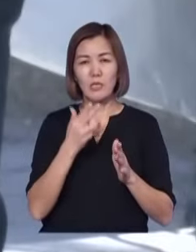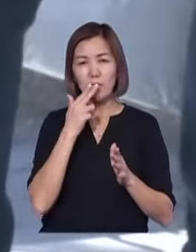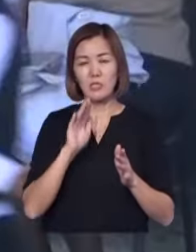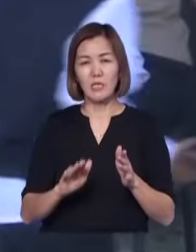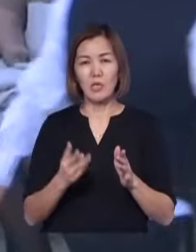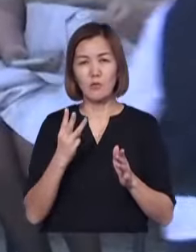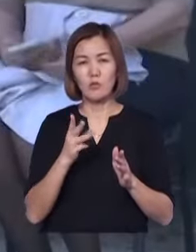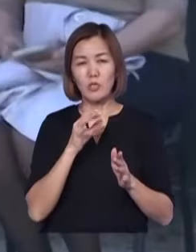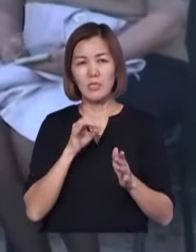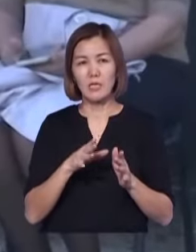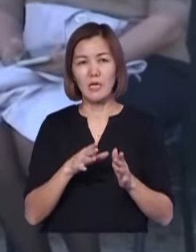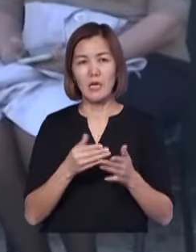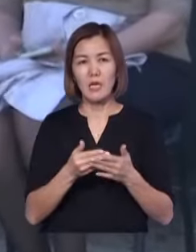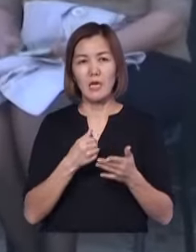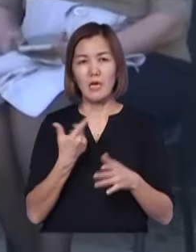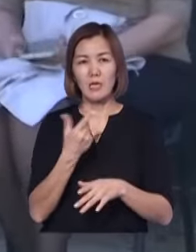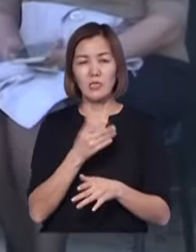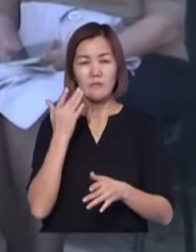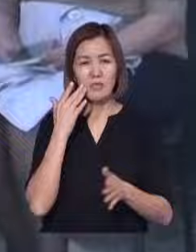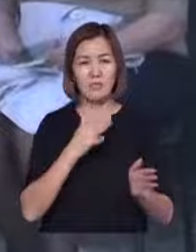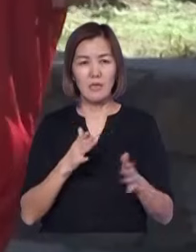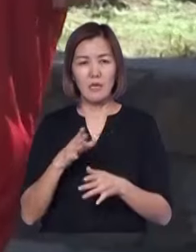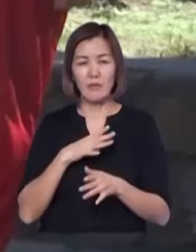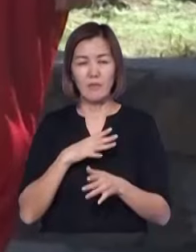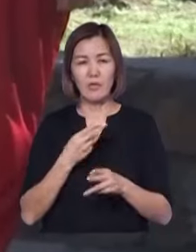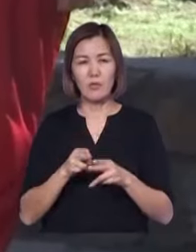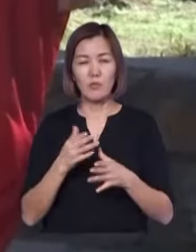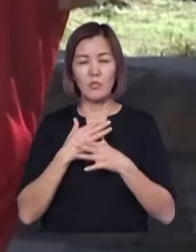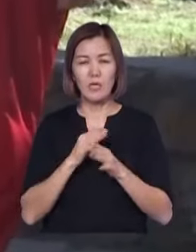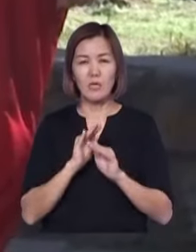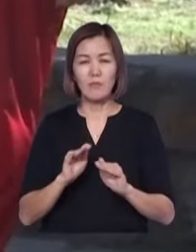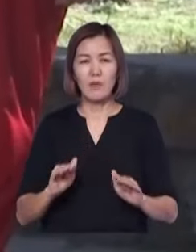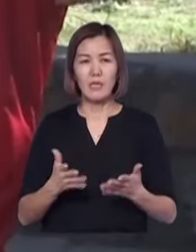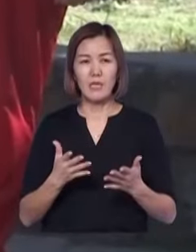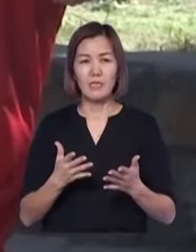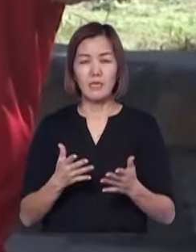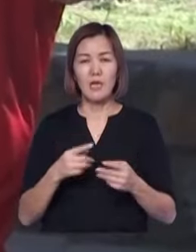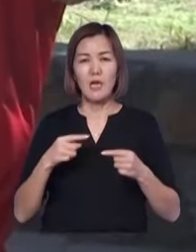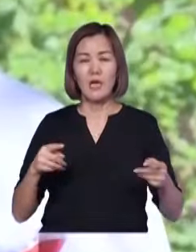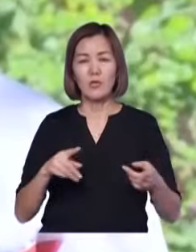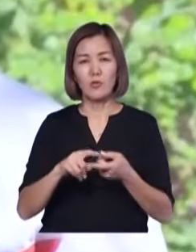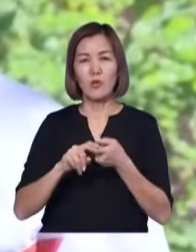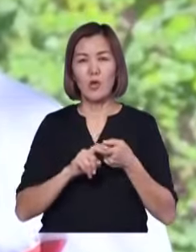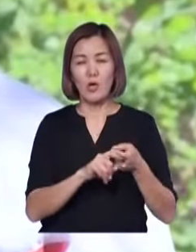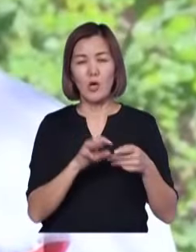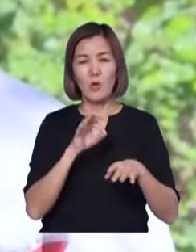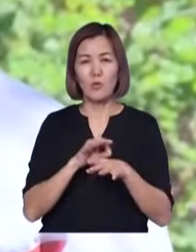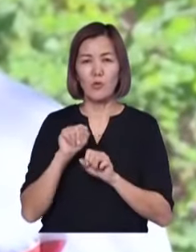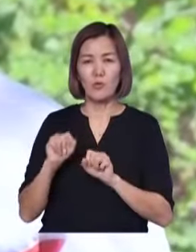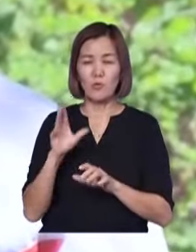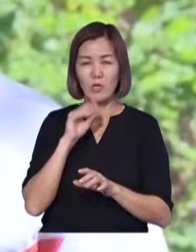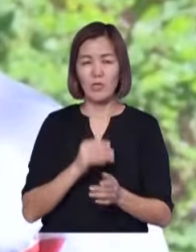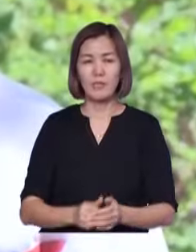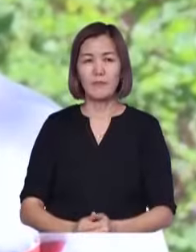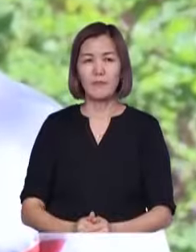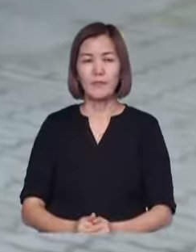бағаланы бұған дейінде қажетті вакциналарды үзбей алып келген. Осы арқылы бүлдіршіндерін сырттан келетін түрлі аурулардың сақтауға мүмкінді көбейкенін айтады.